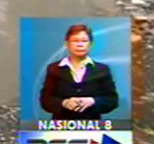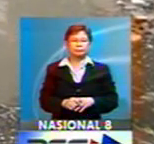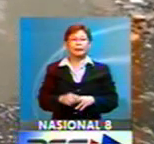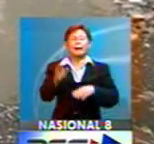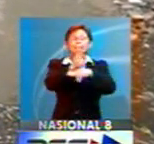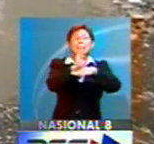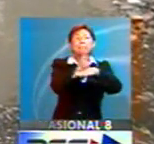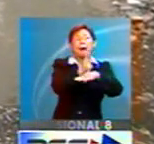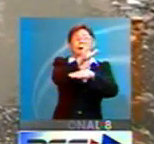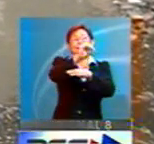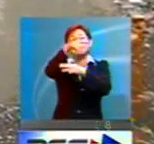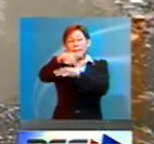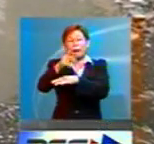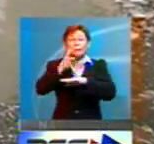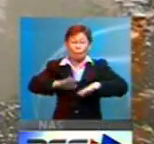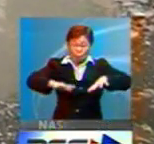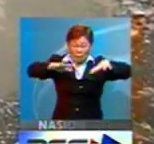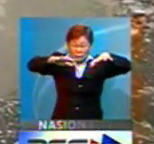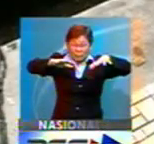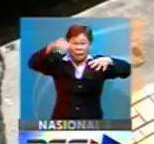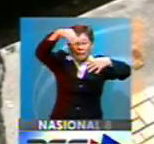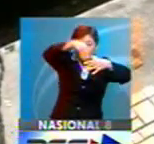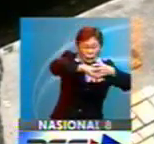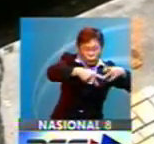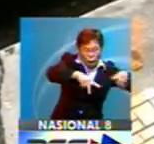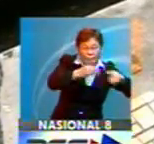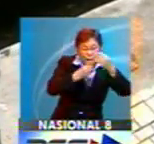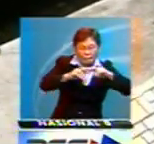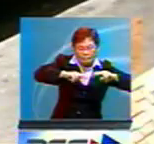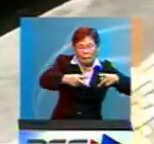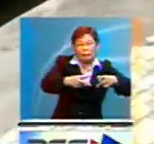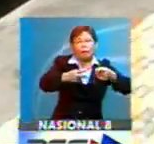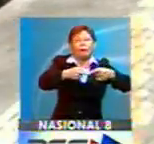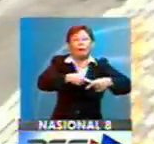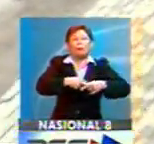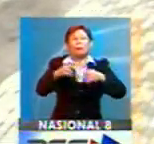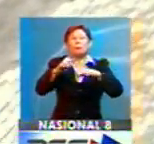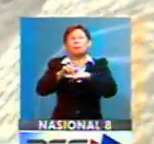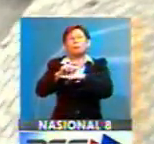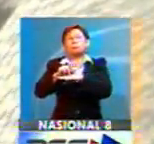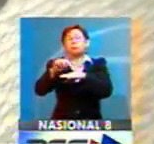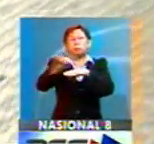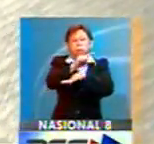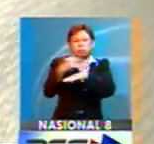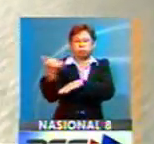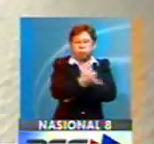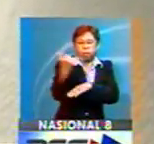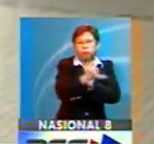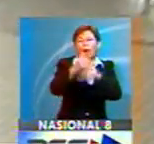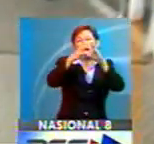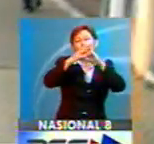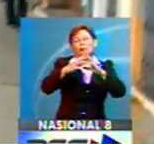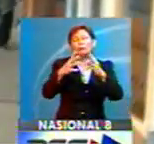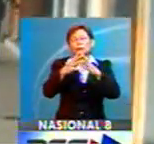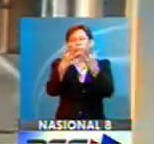Bagi peniaga Yap Hong Huat, air banjir yang boleh memasuki kedai makannya menyebabkan dia kehilangan pelanggan setiap kali bencana itu berlaku.